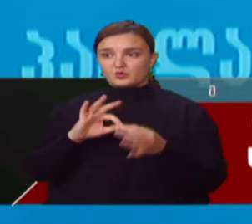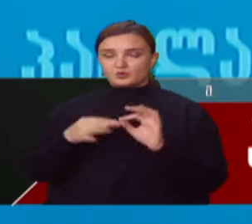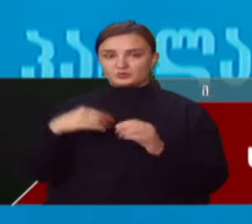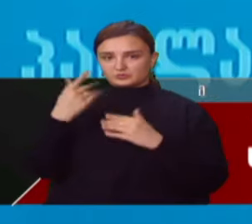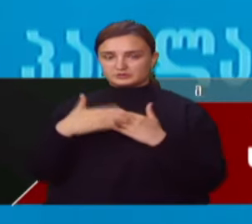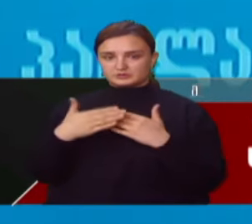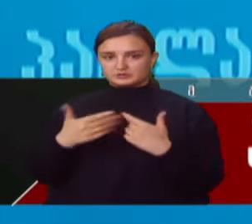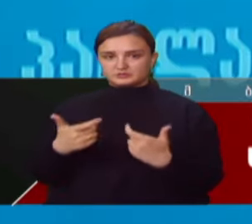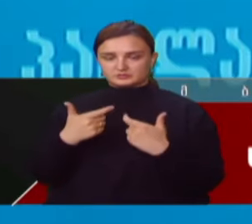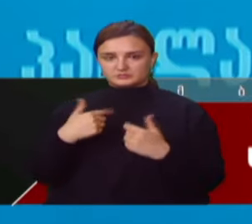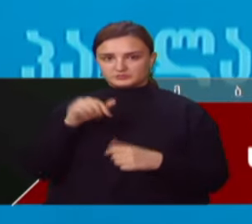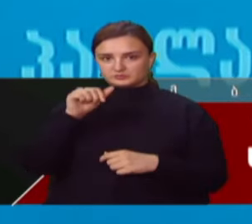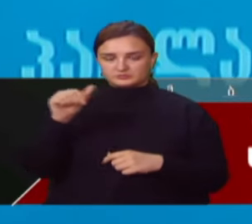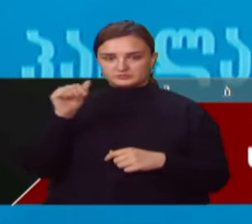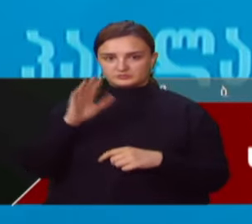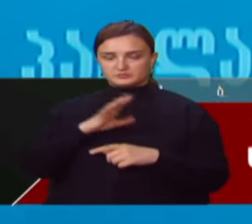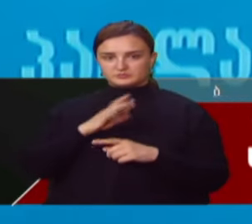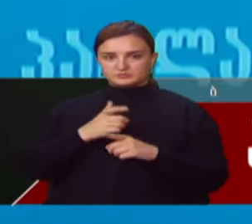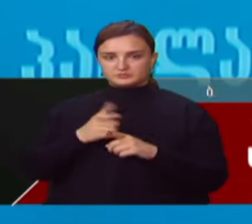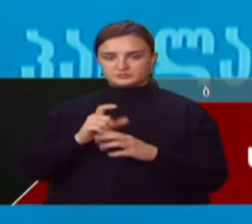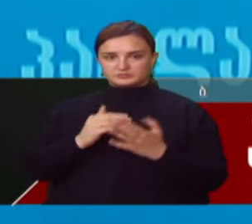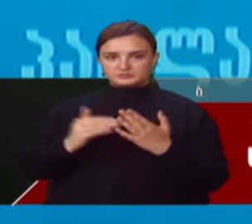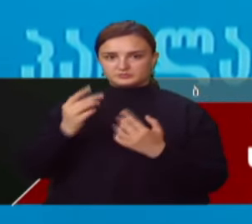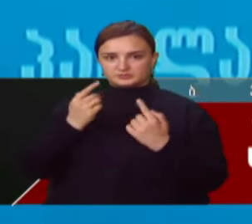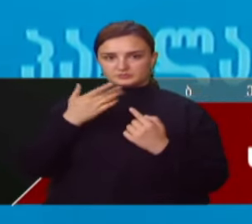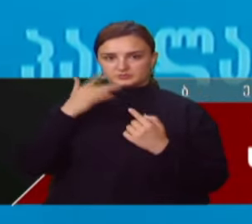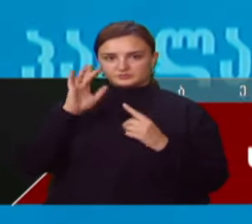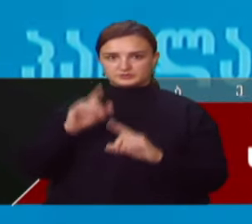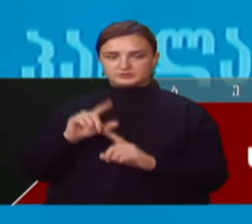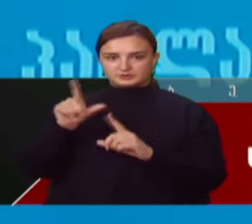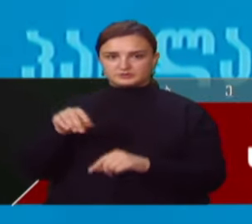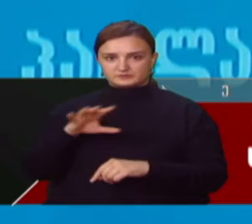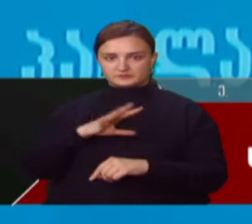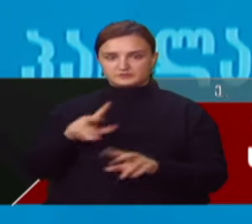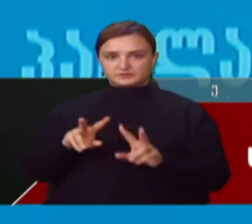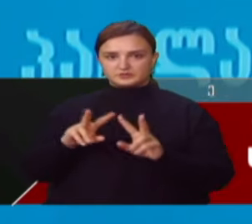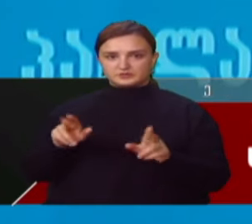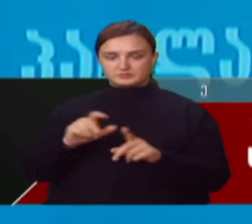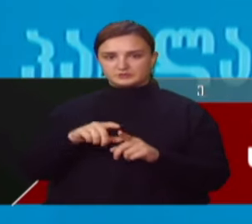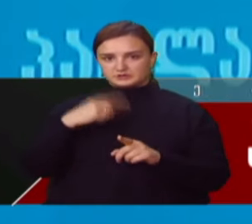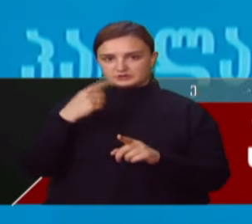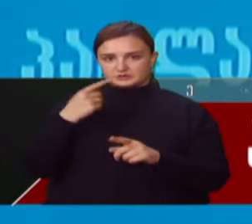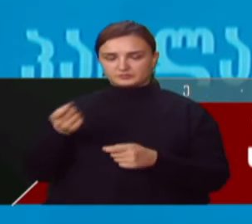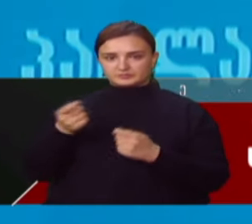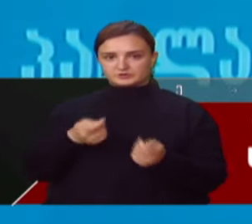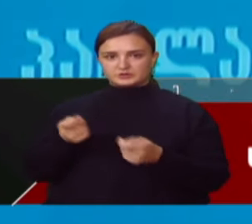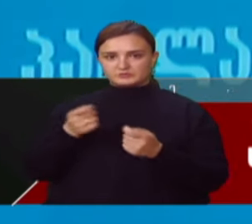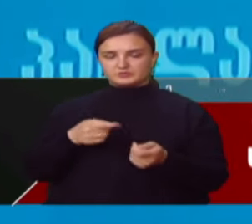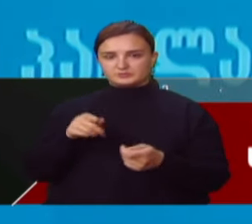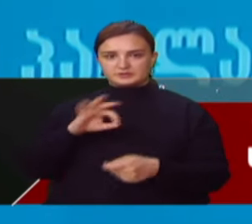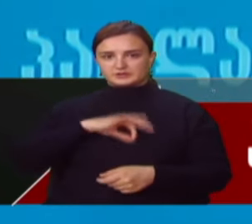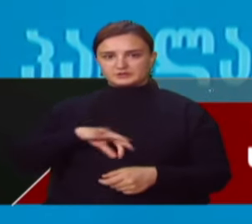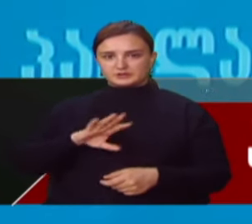მე გასურკვილას ქონდა ძალიან მაღალი დონის შეხვედრები ამერიკის შეერთებულ შტატებში გავსი, საუბრების შემოტანა არ